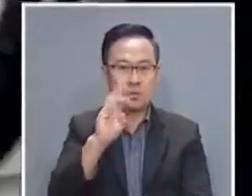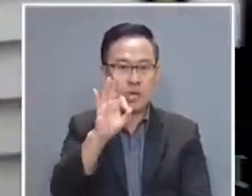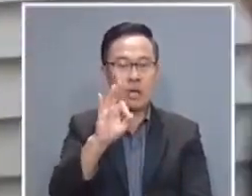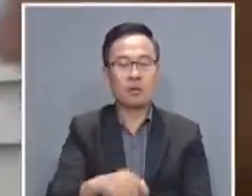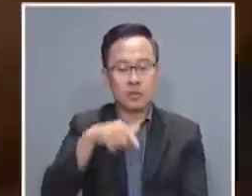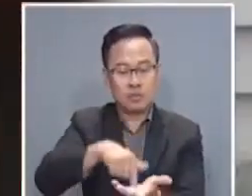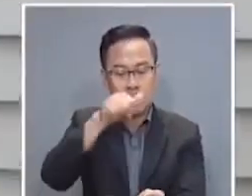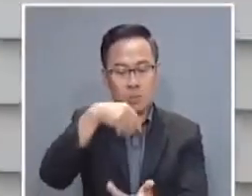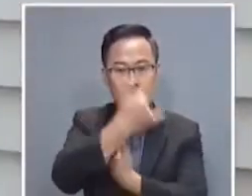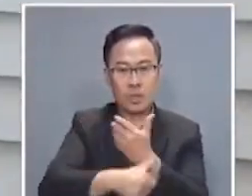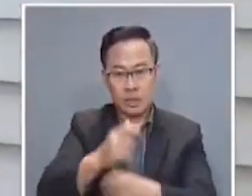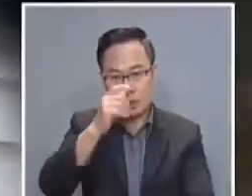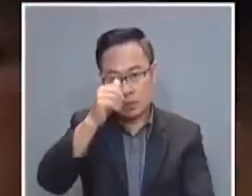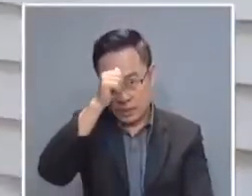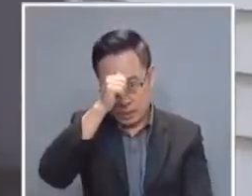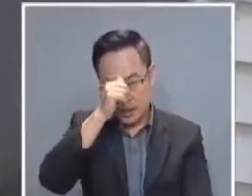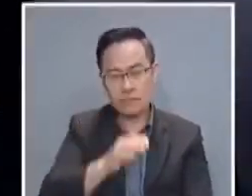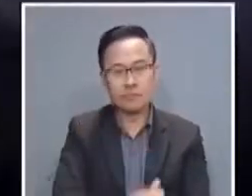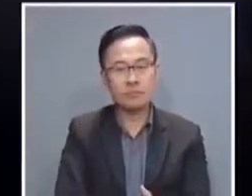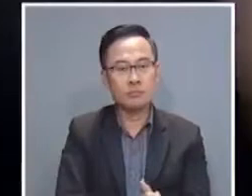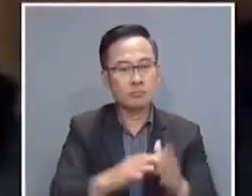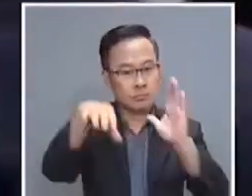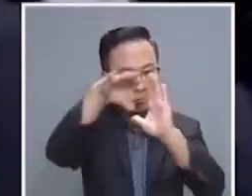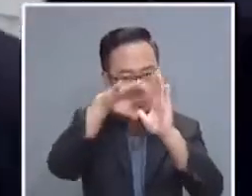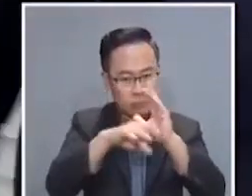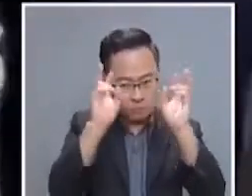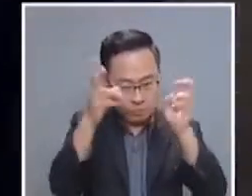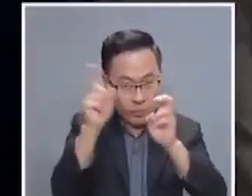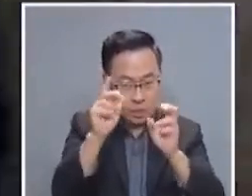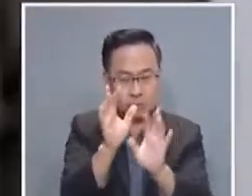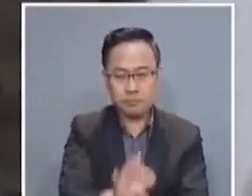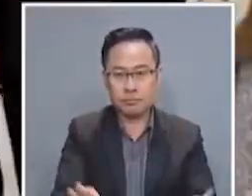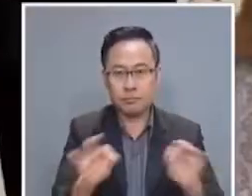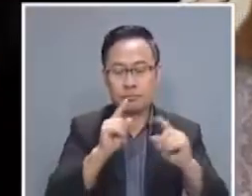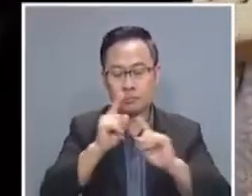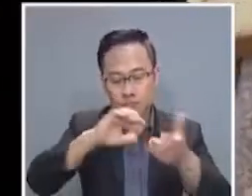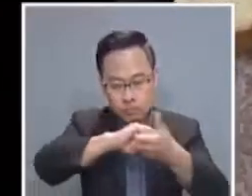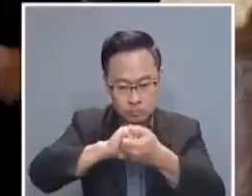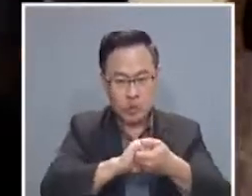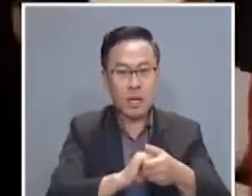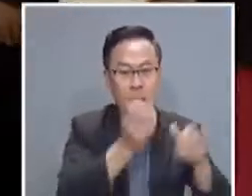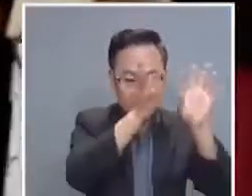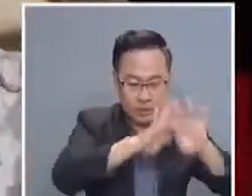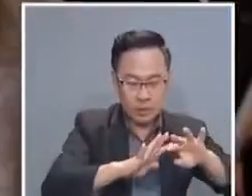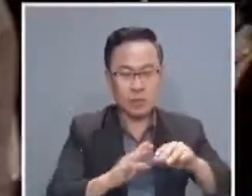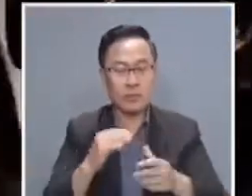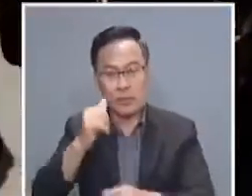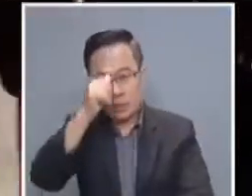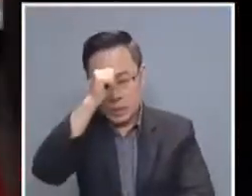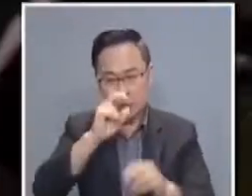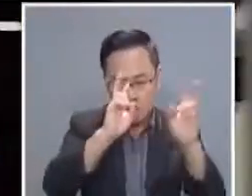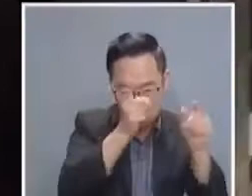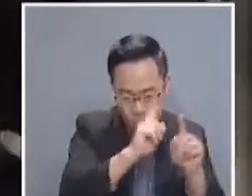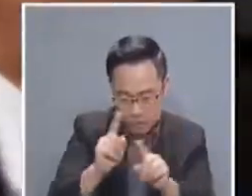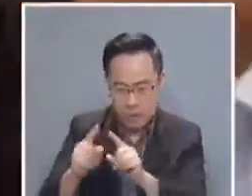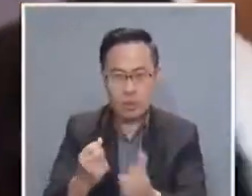กรุงนิวเดลีสาธารณรัฐอินเดียวาระสำคัญของการประชุมเป็นการหารือความร่วมมือระหว่างอาเซียนอินเดียในมิติใหม่ๆ